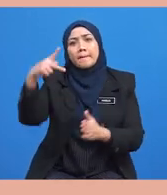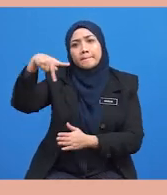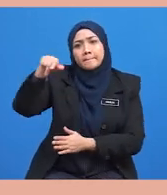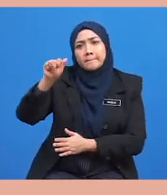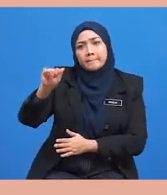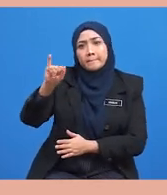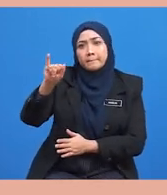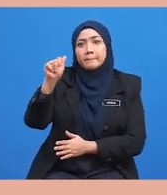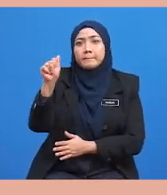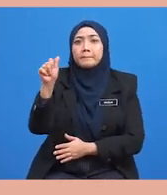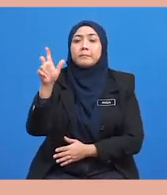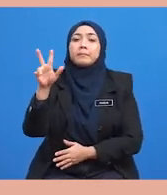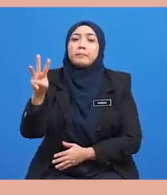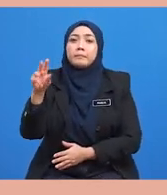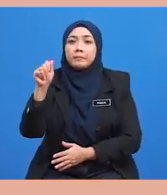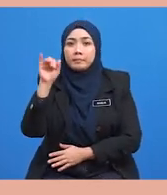ini.